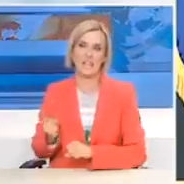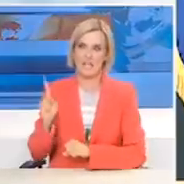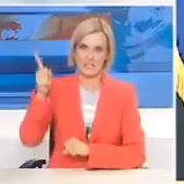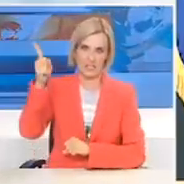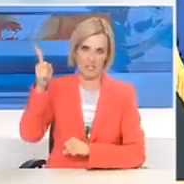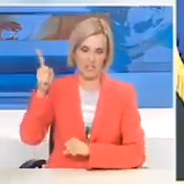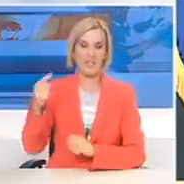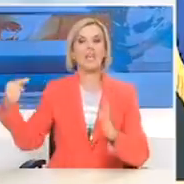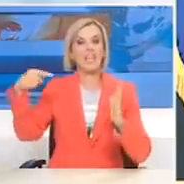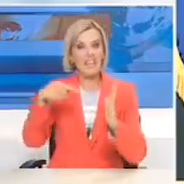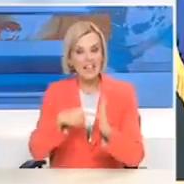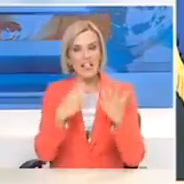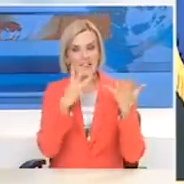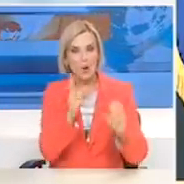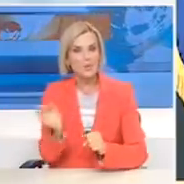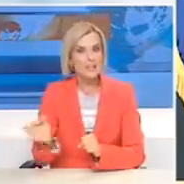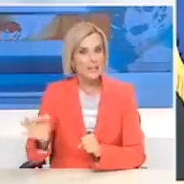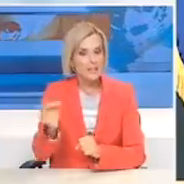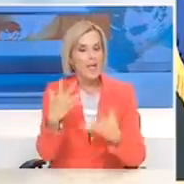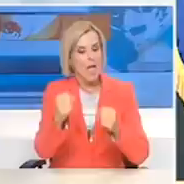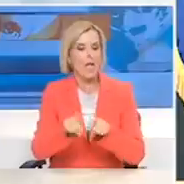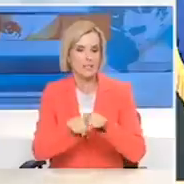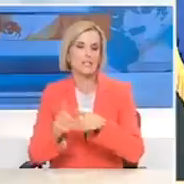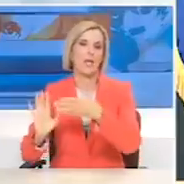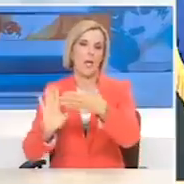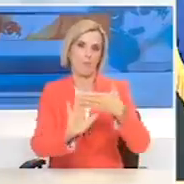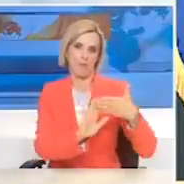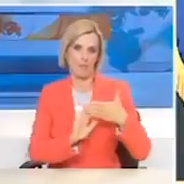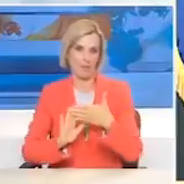εξωτερικό και 1.378 είναι σχετιζόμενα με ήδη γνωστό κρούσμα.